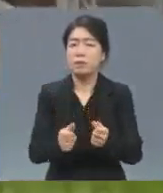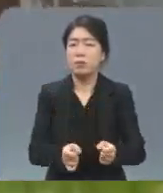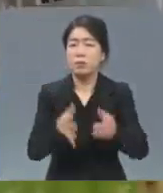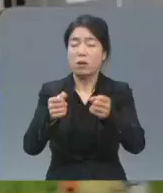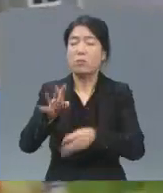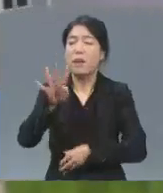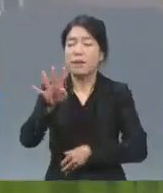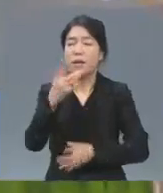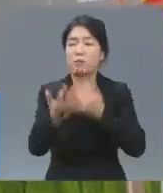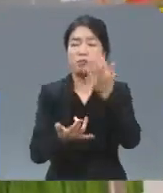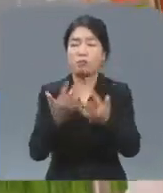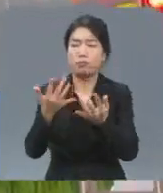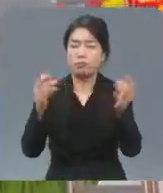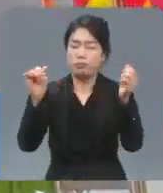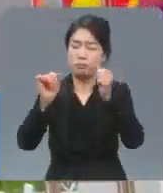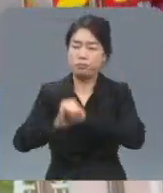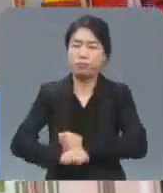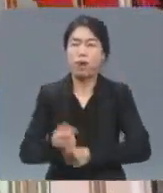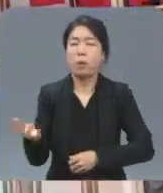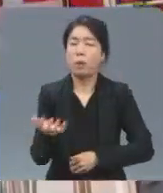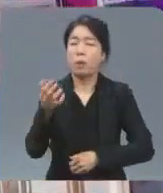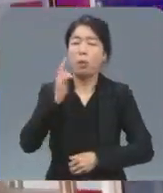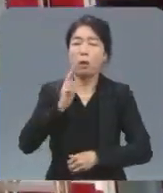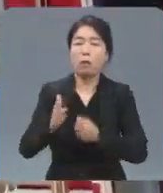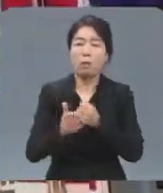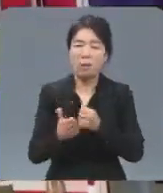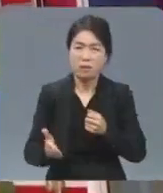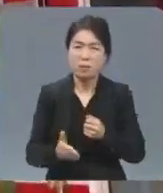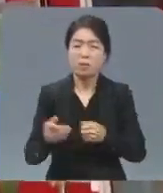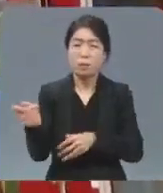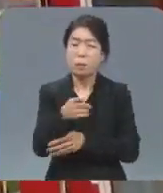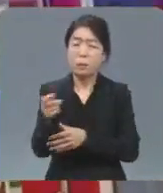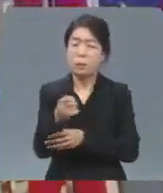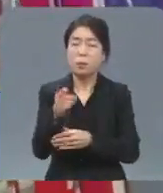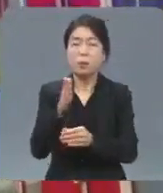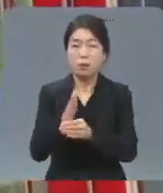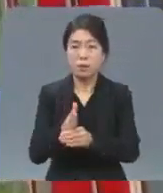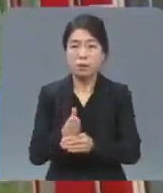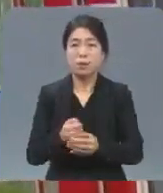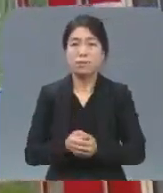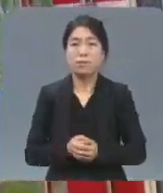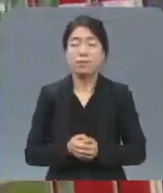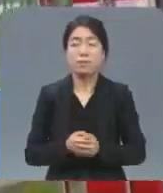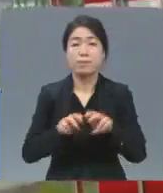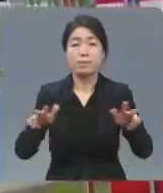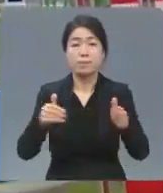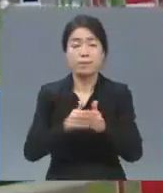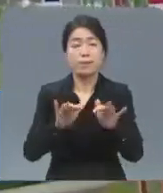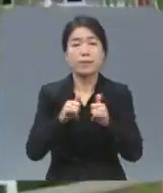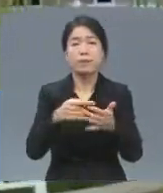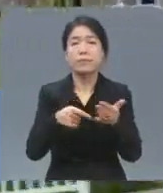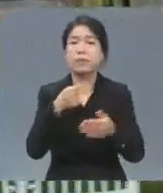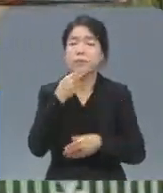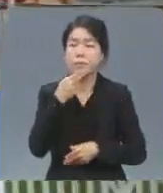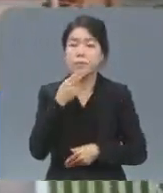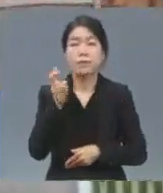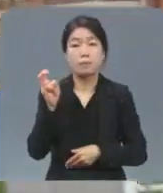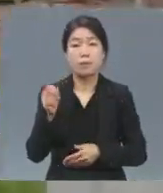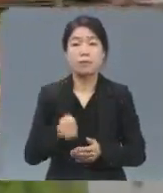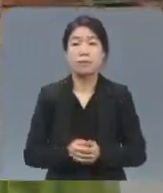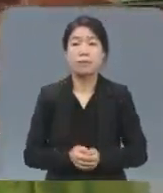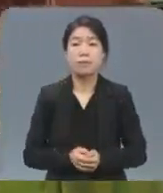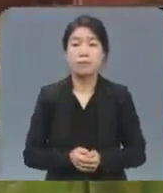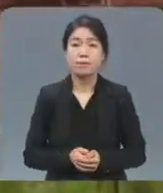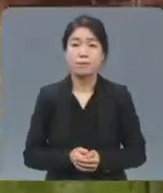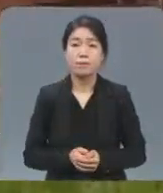동이 불에 타고 심한 연기가 발생해 소방당국이 진화 작업을 벌이고 있습니다. 현재까지 인명피해는 없는 것으로 파악되고